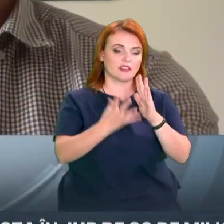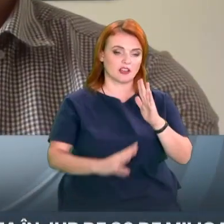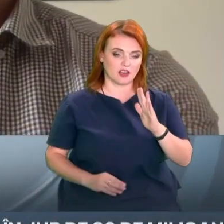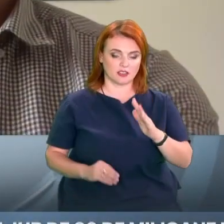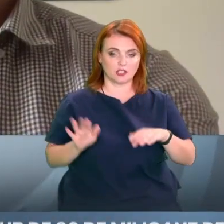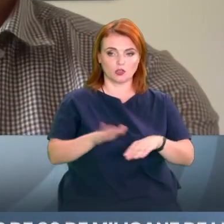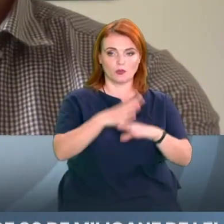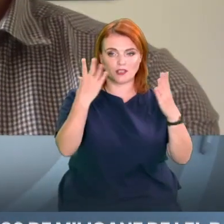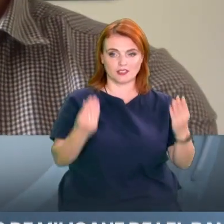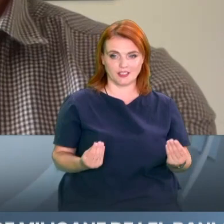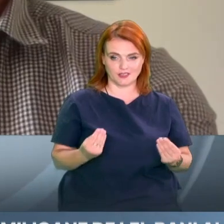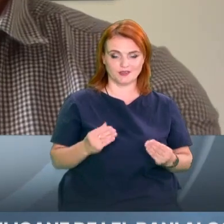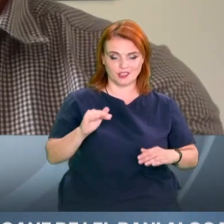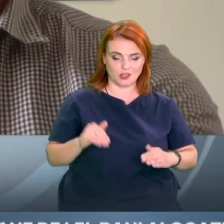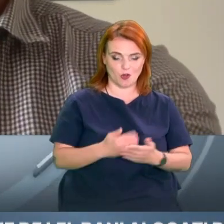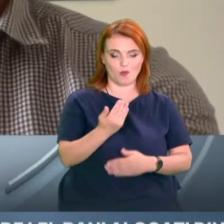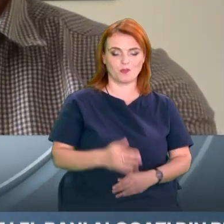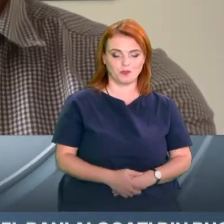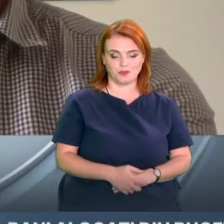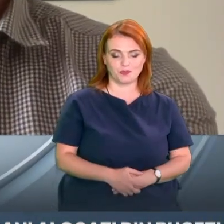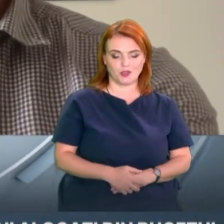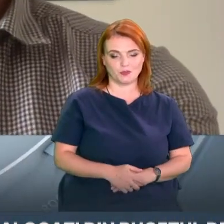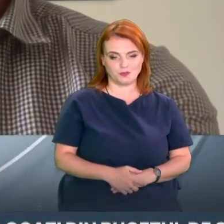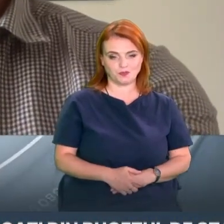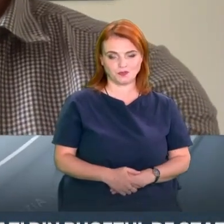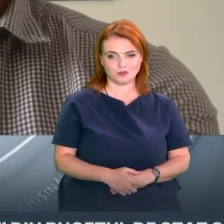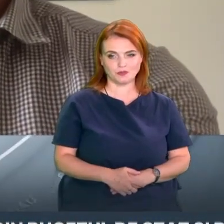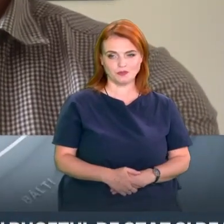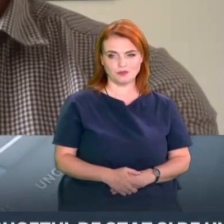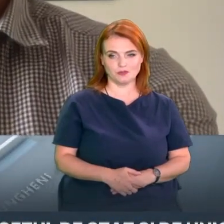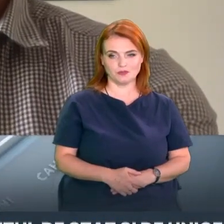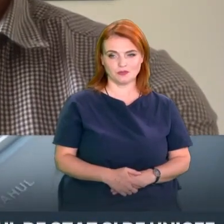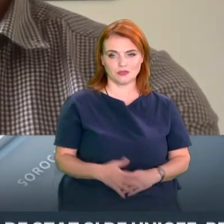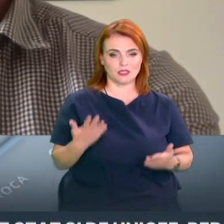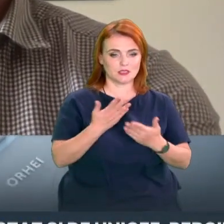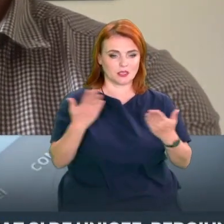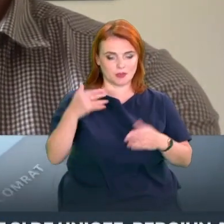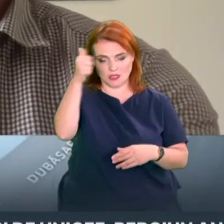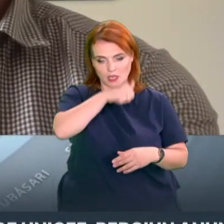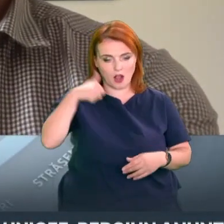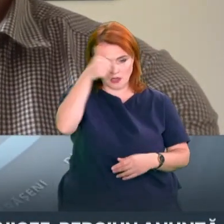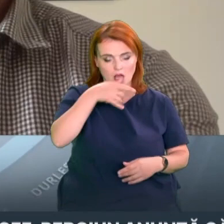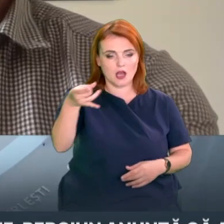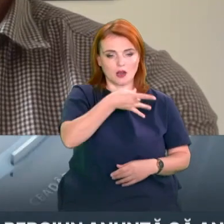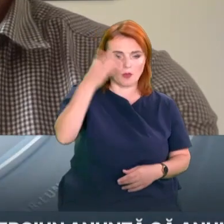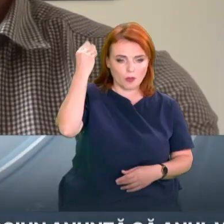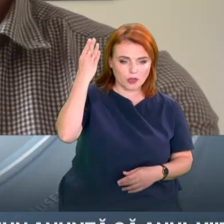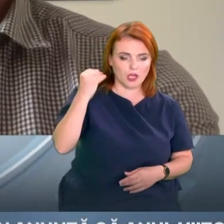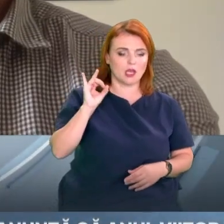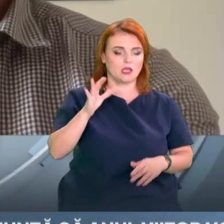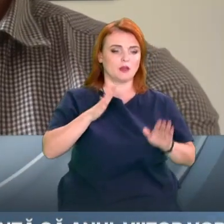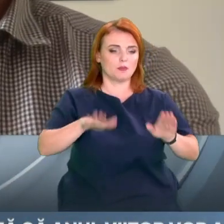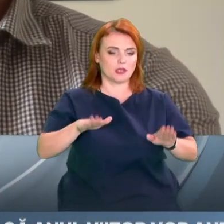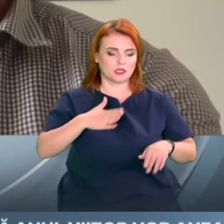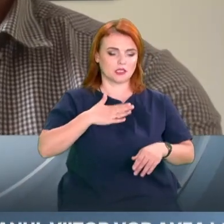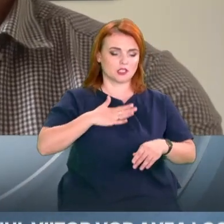ziua, din nou! Da, bună ziua! Așadar, domnule Gaver, în ultimii ani Republica Moldova și producătorii de